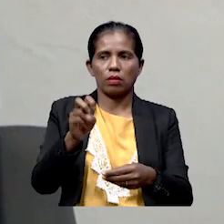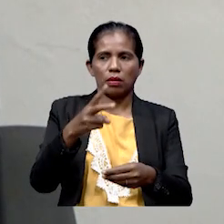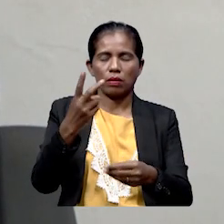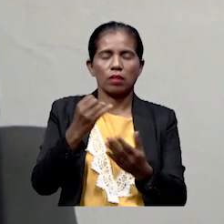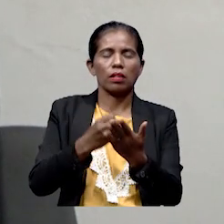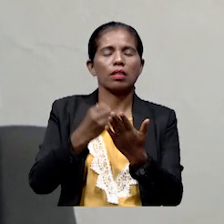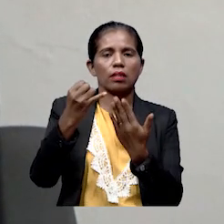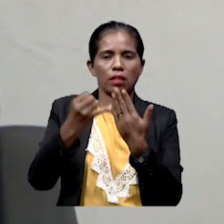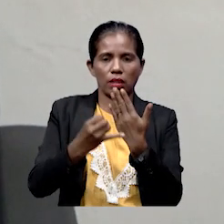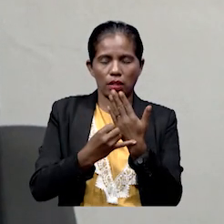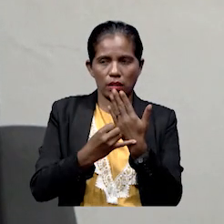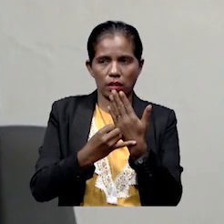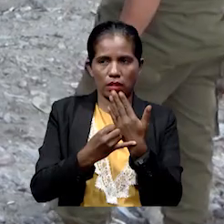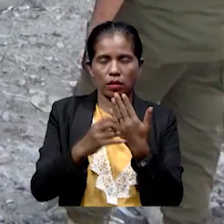janeiro